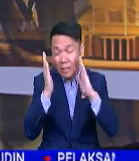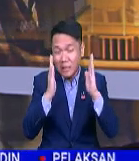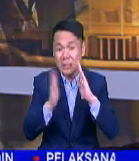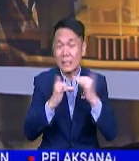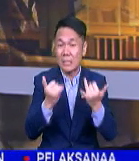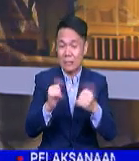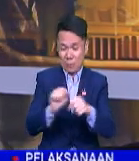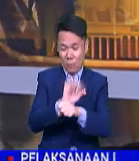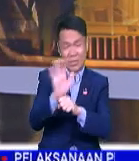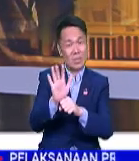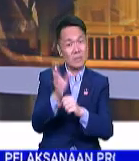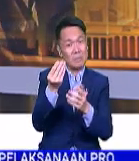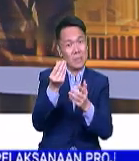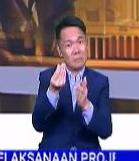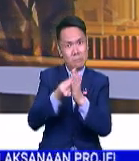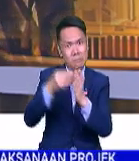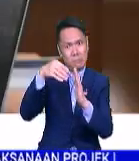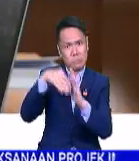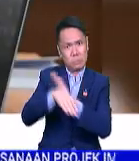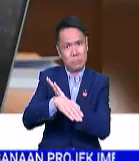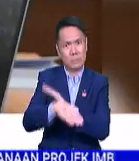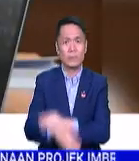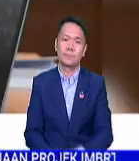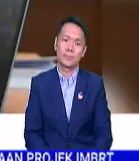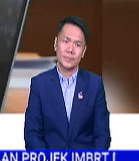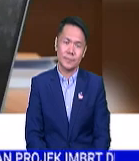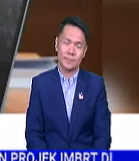pandemik COVID-19.